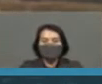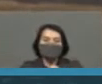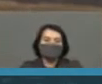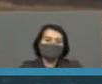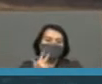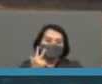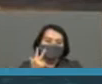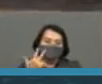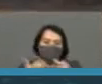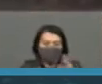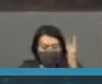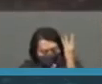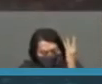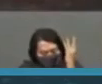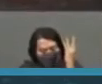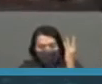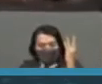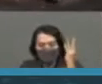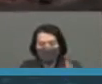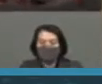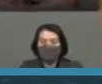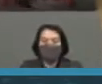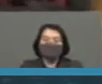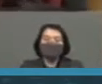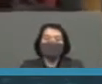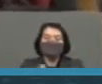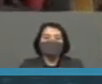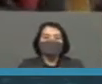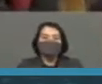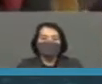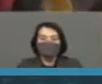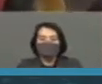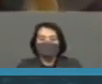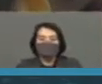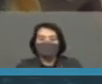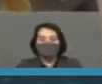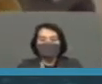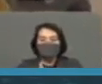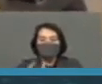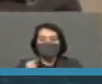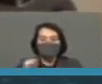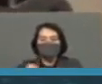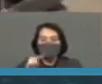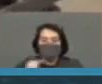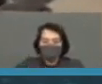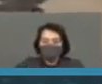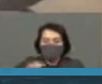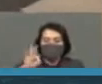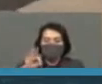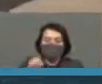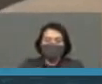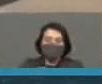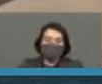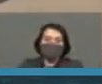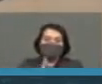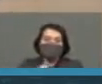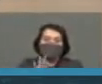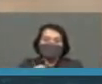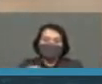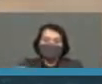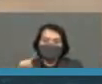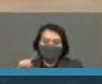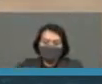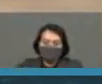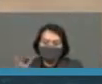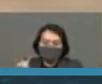4บาทครัวเรือนละไม่เกิน25ไร่และต้องเป็นพื้นที่ปลูกปาล์มอายุ3ปีขึ้นไปที่ให้ผลผลิตแล้วระยะเว